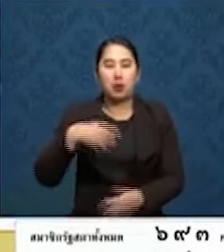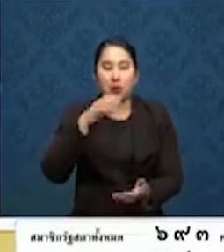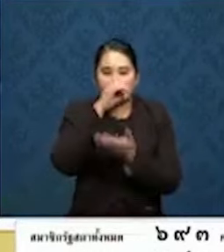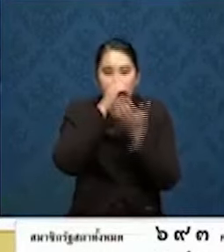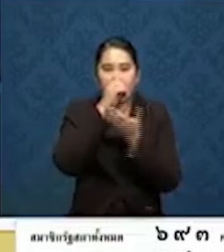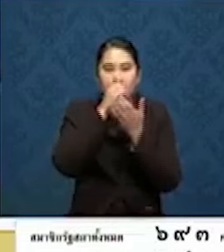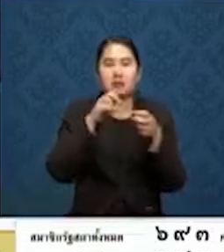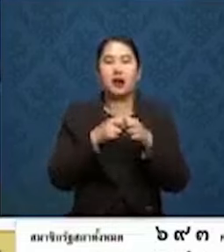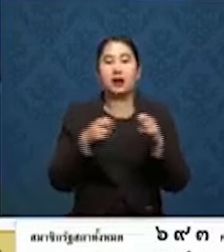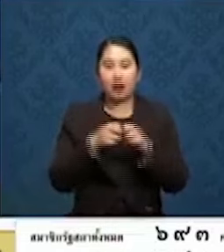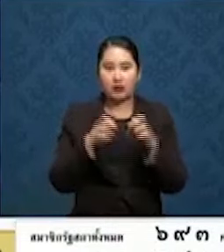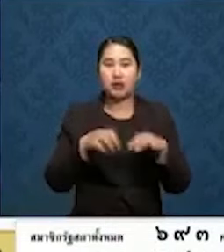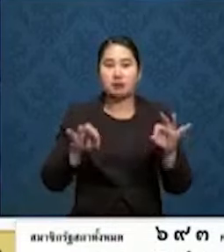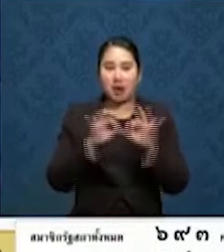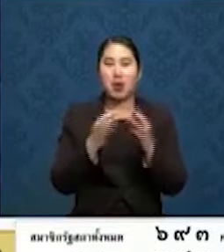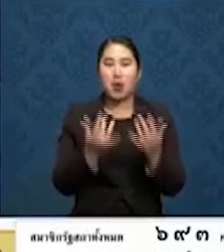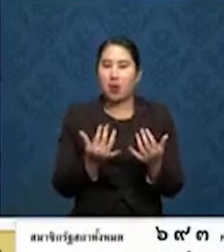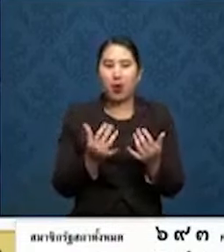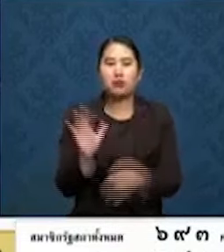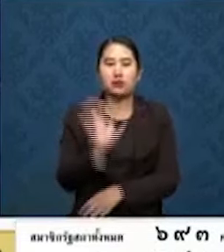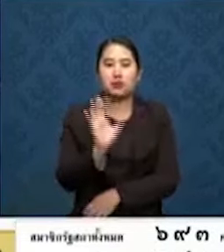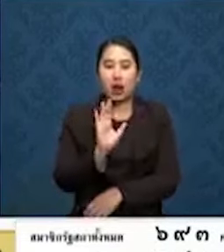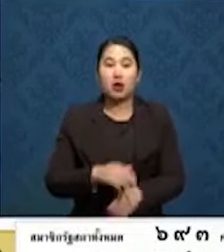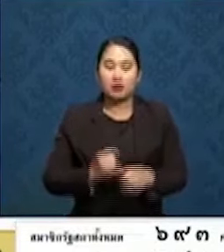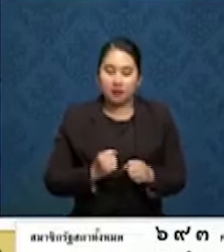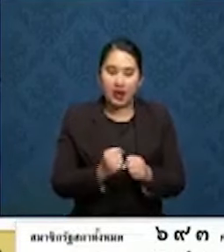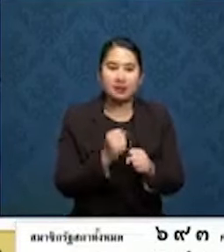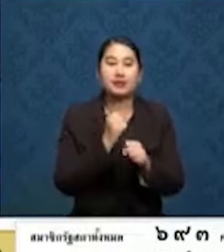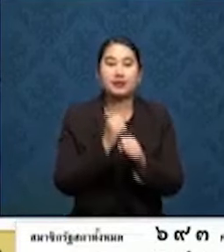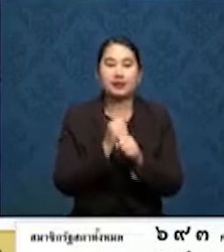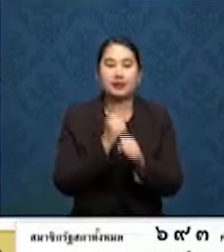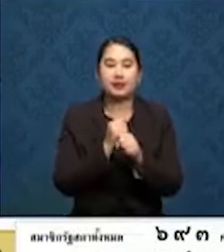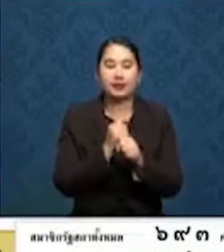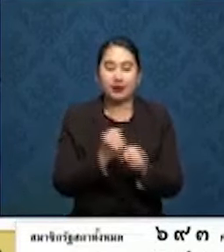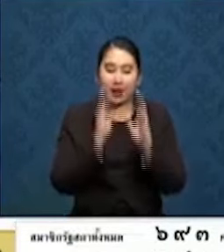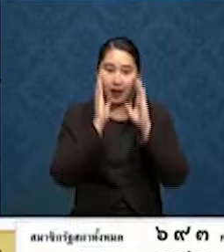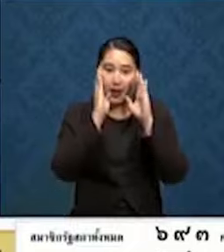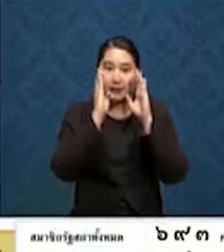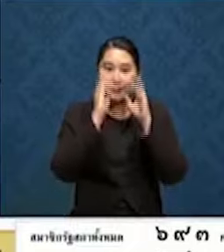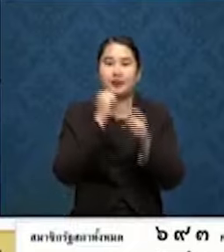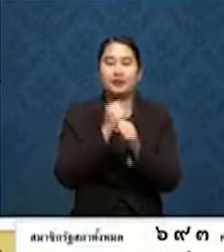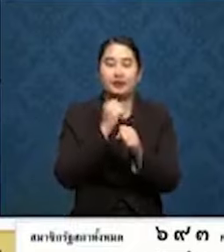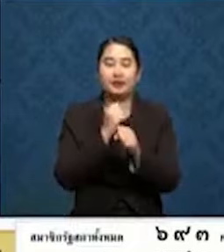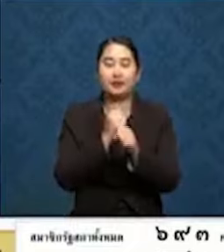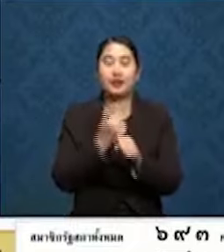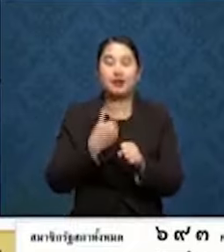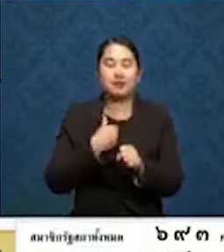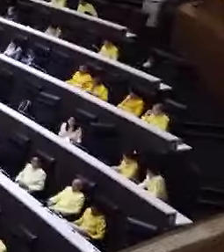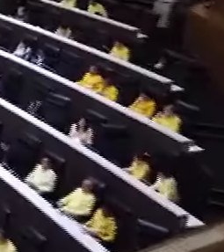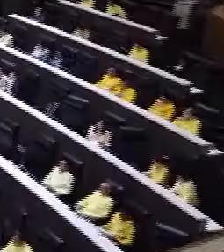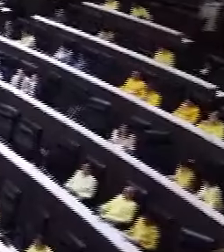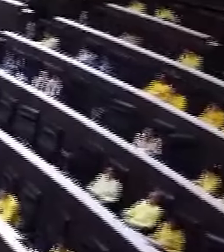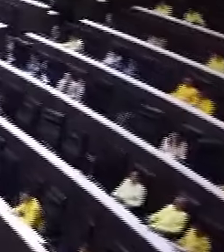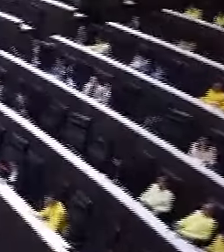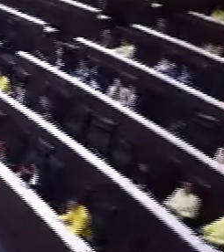แล้วเฮ้ยเป็นเนื้อหาที่ดีนะ PowerPoint ก็ดีมากนะครับแล้วชัดเจนเรื่อง1ปีซ่อม3ปีสร้างซึ่งมันควรจะเป็